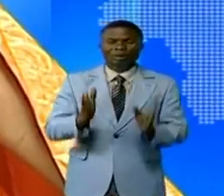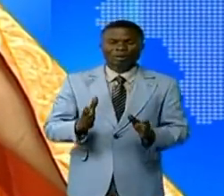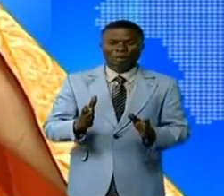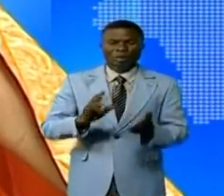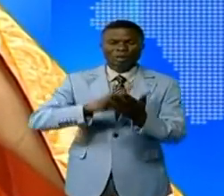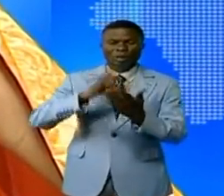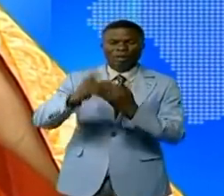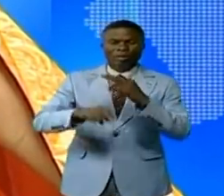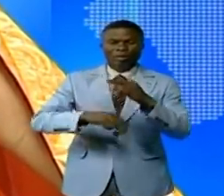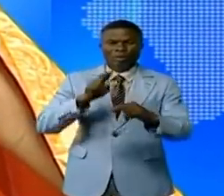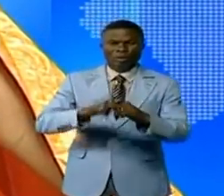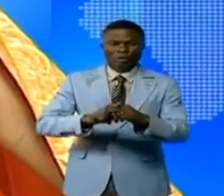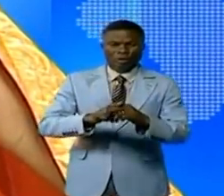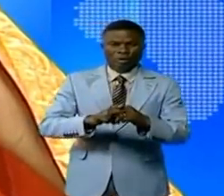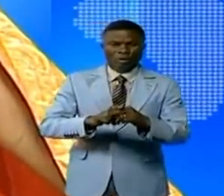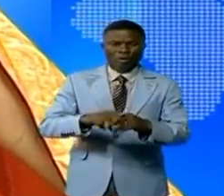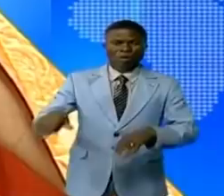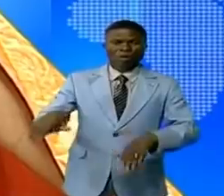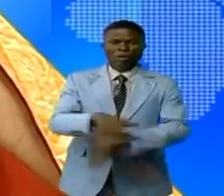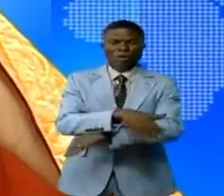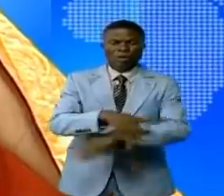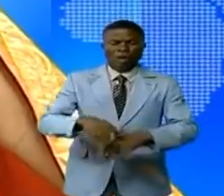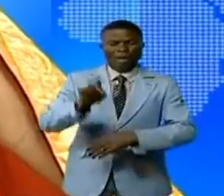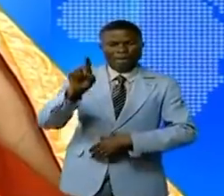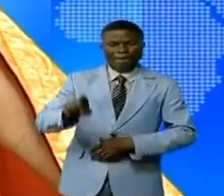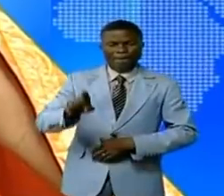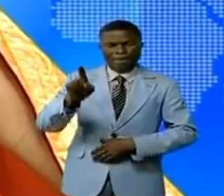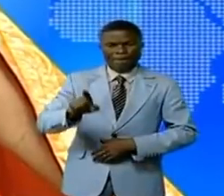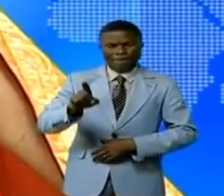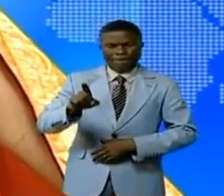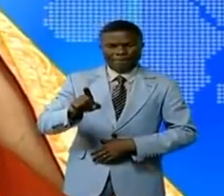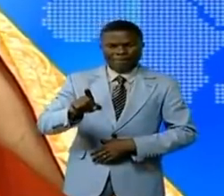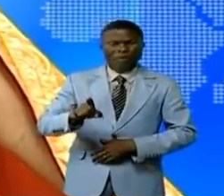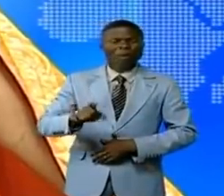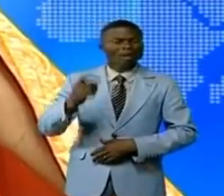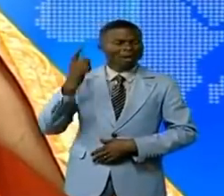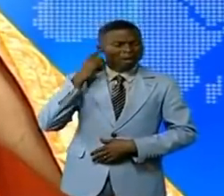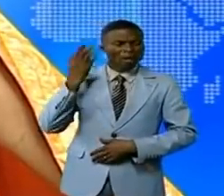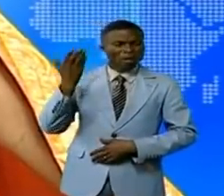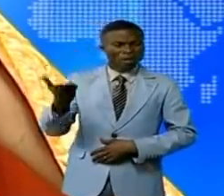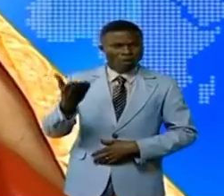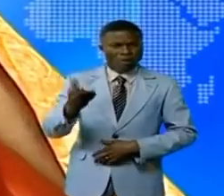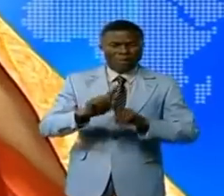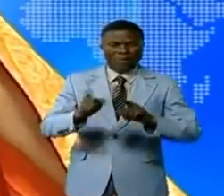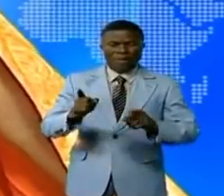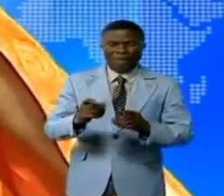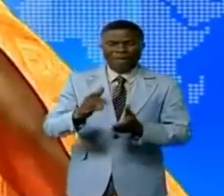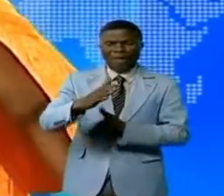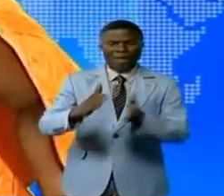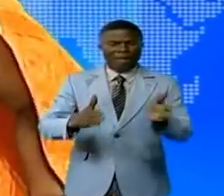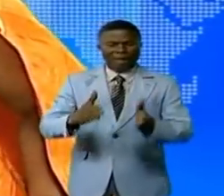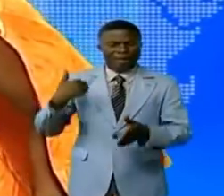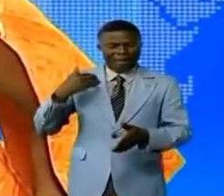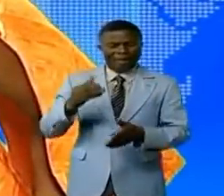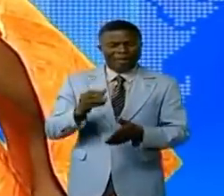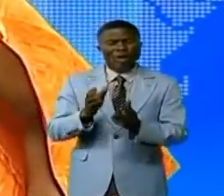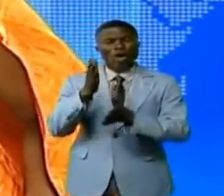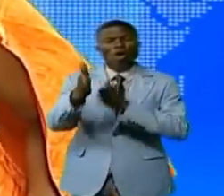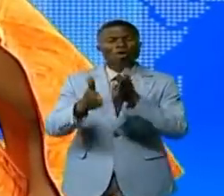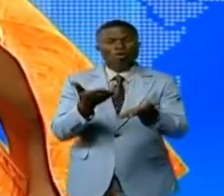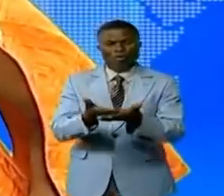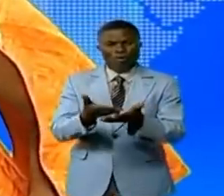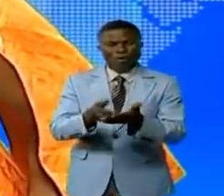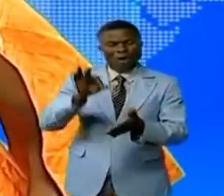programme national de l'hygiène aux frontières a besoin d'être entendu, sinon les ressources de l'État prennent les voies détournées au bénéfice